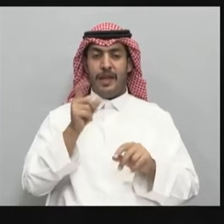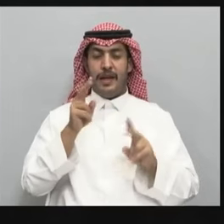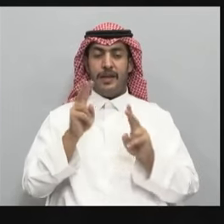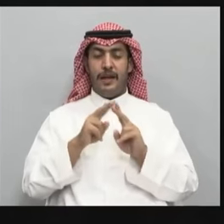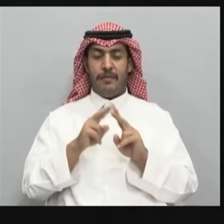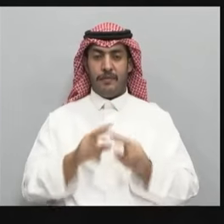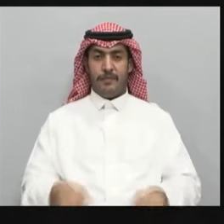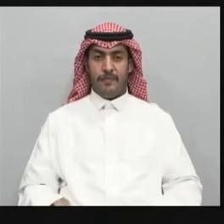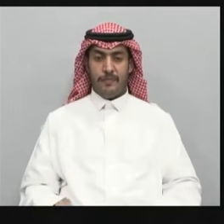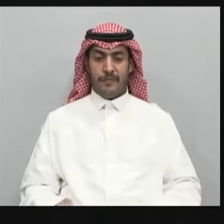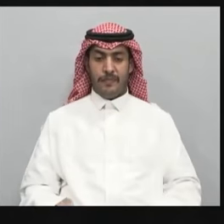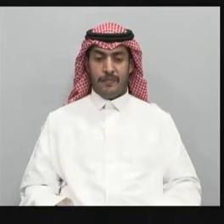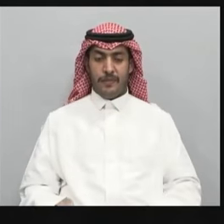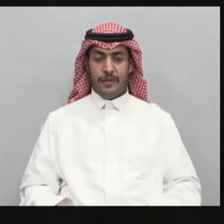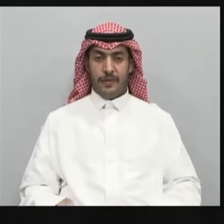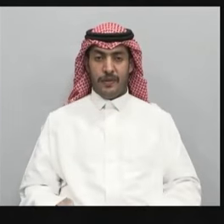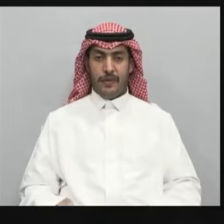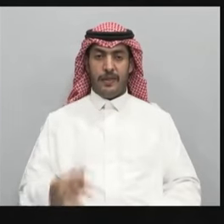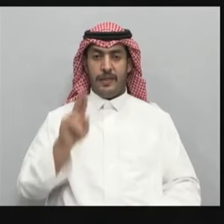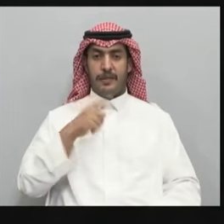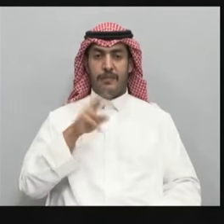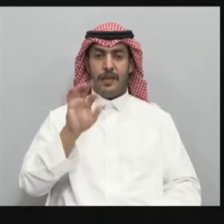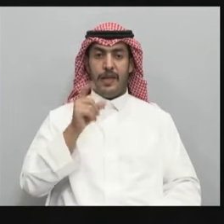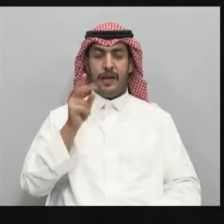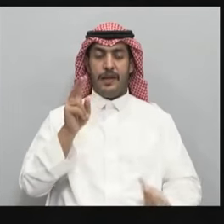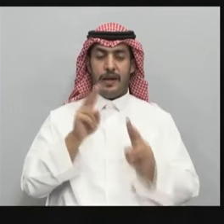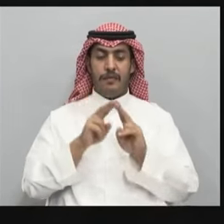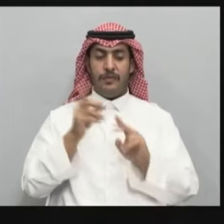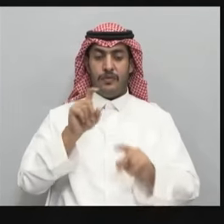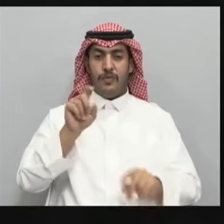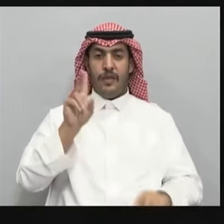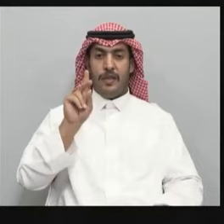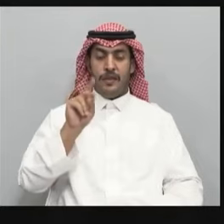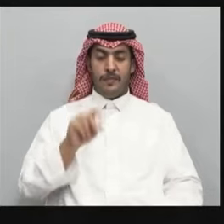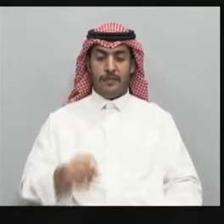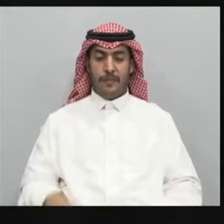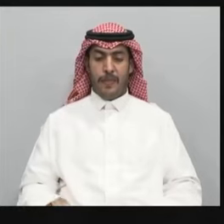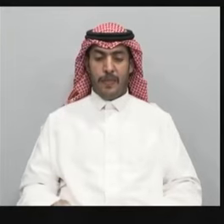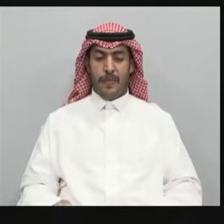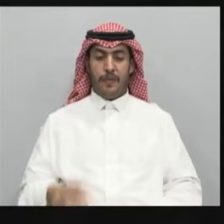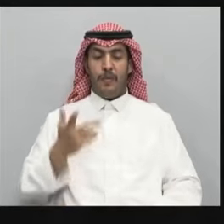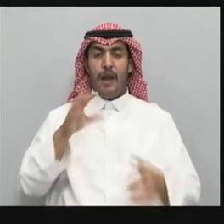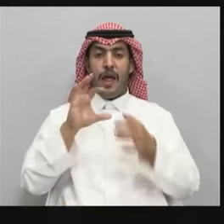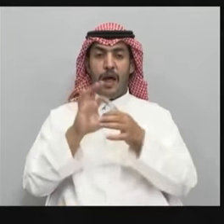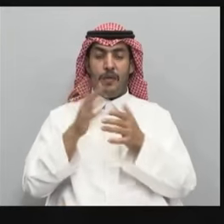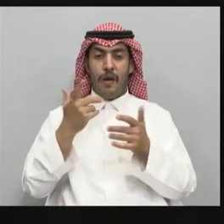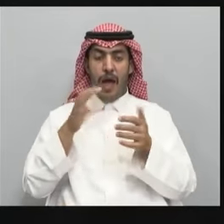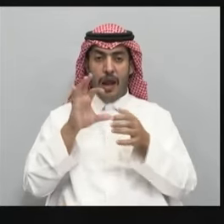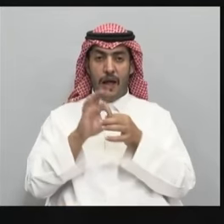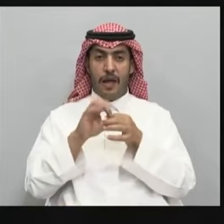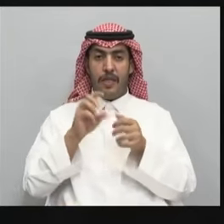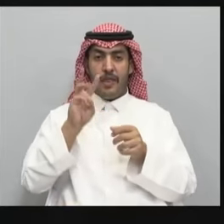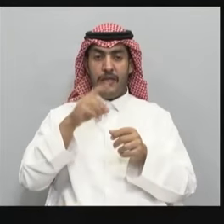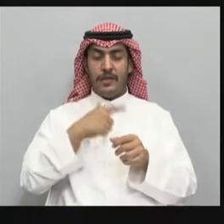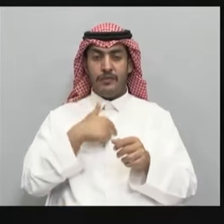الكهربائي جواب رقم واحد اللي هو التيار الكهربائي السؤال الثاني كان يسال ما العلاقه اللي تربط ما بين ثلاث